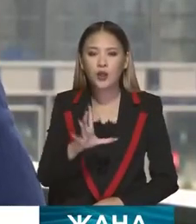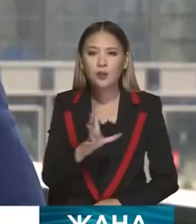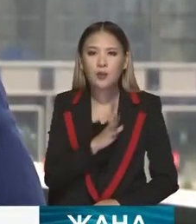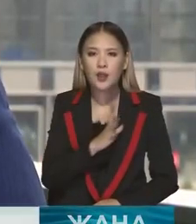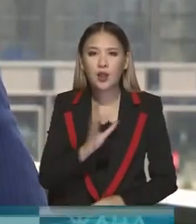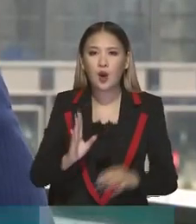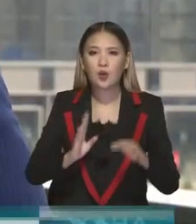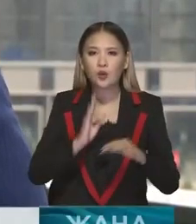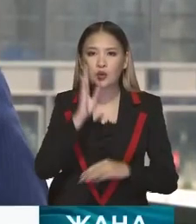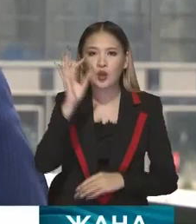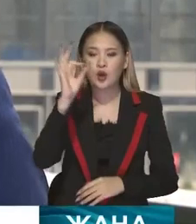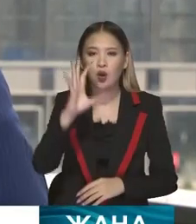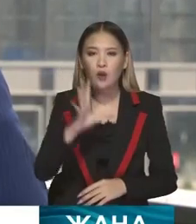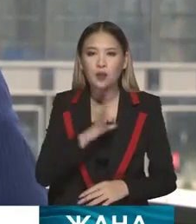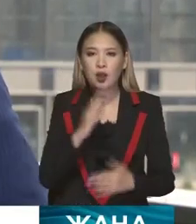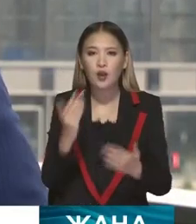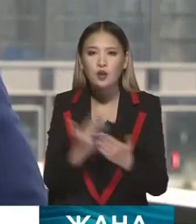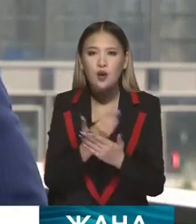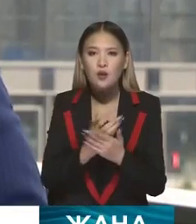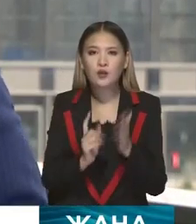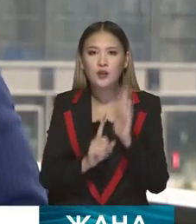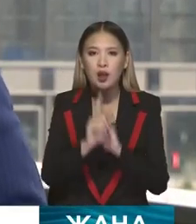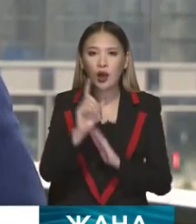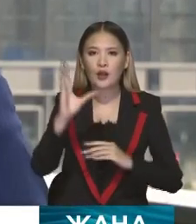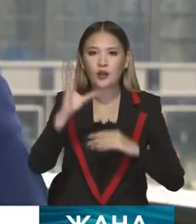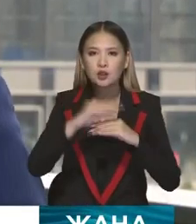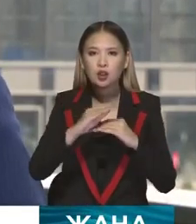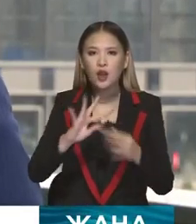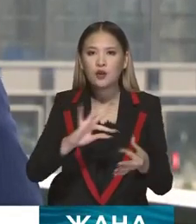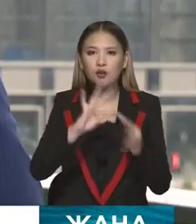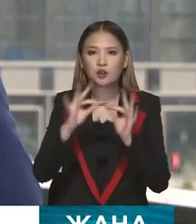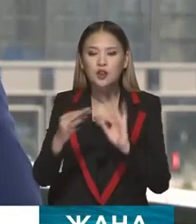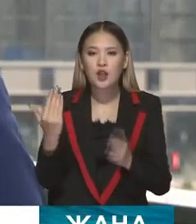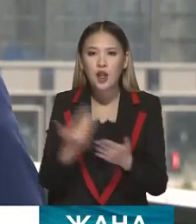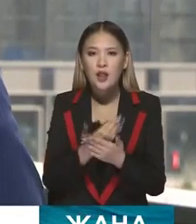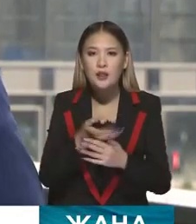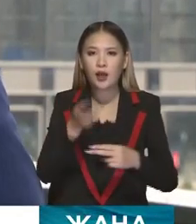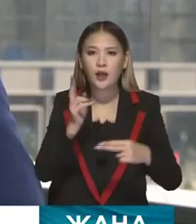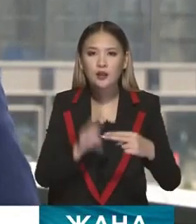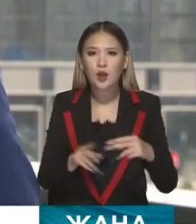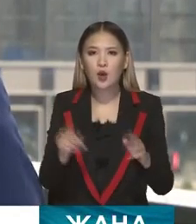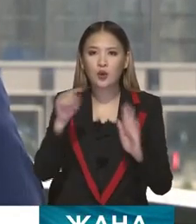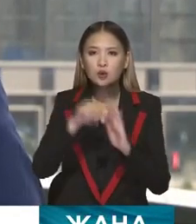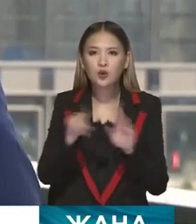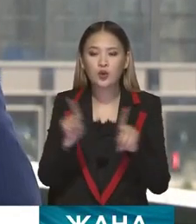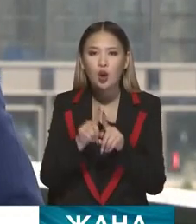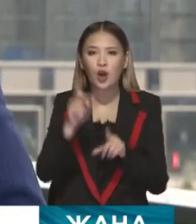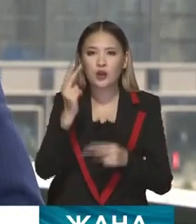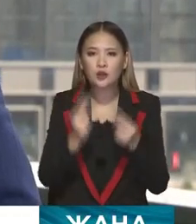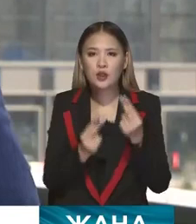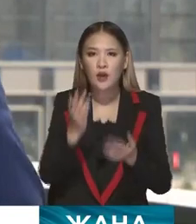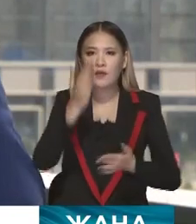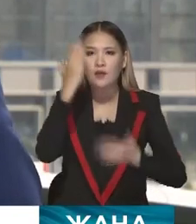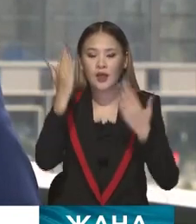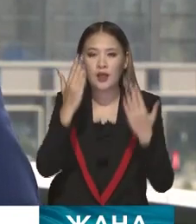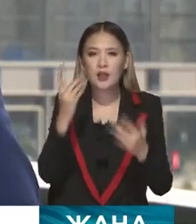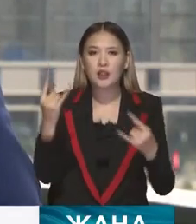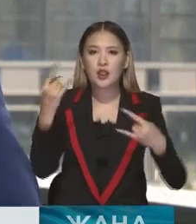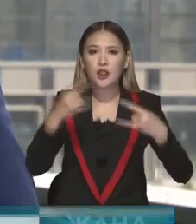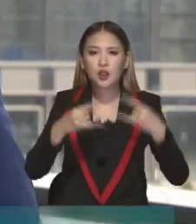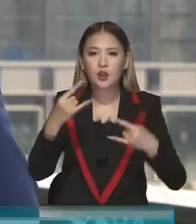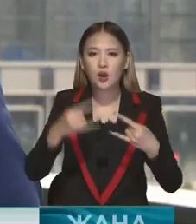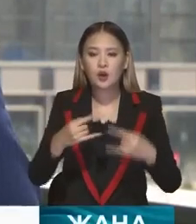таңғы шағын жаңалықтар топтамасынан басталып, кешкі қорытынды жаңалықтармен аяқталады. Оның ішінде ойын-сауық бағдарламалар,